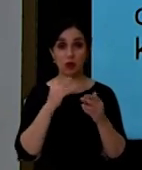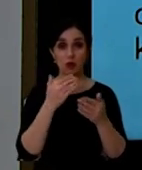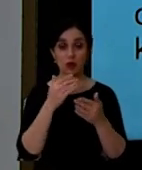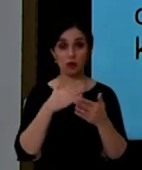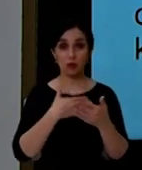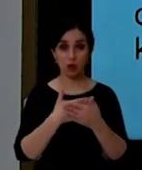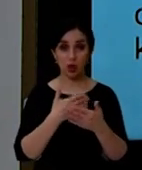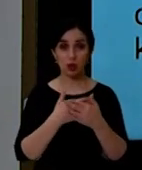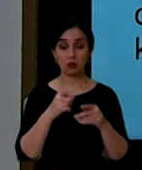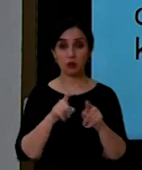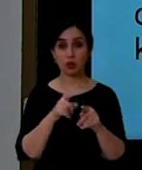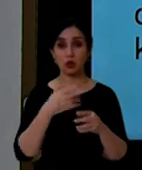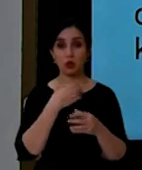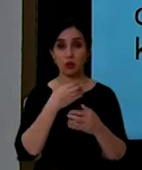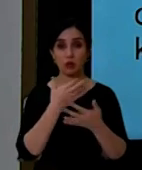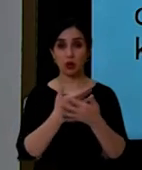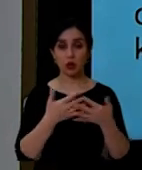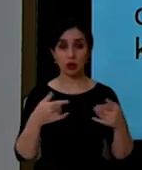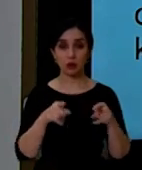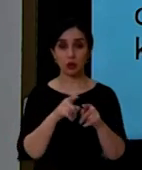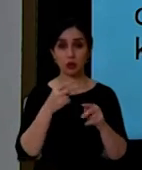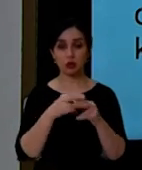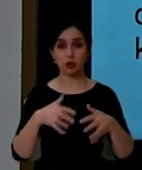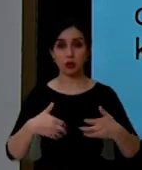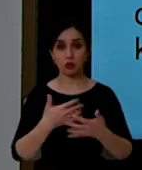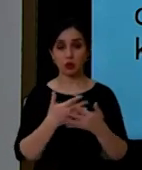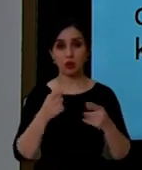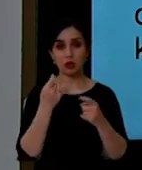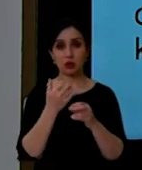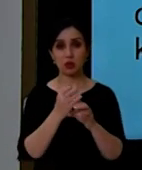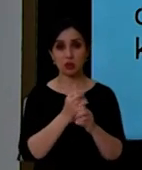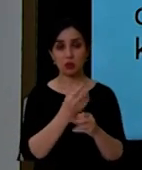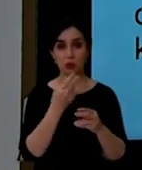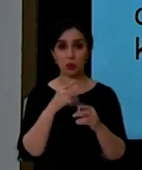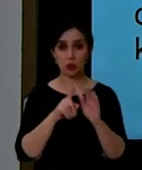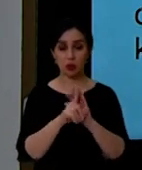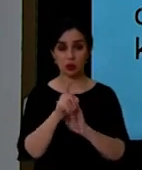ətkhor yawaii khayvaylərniq sənə, əs təsikən kəməyə bərdə.